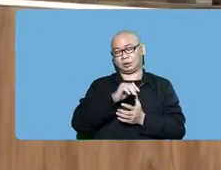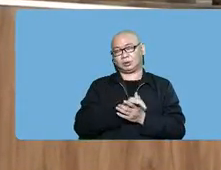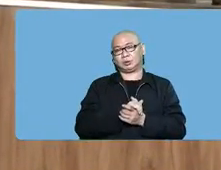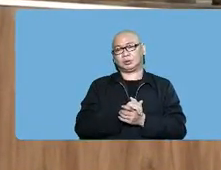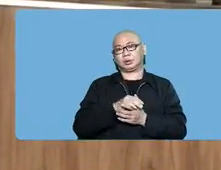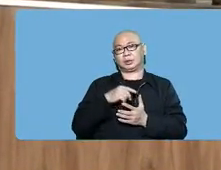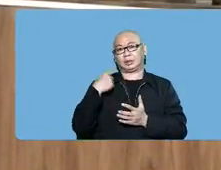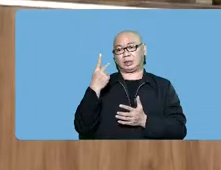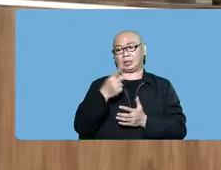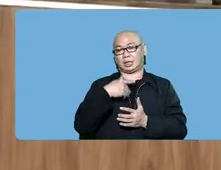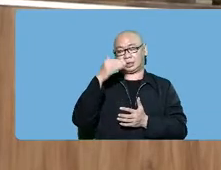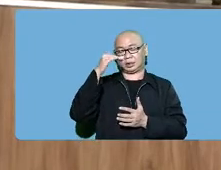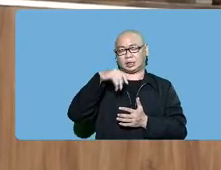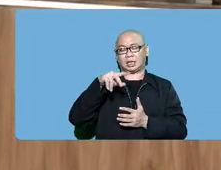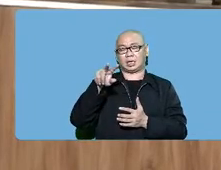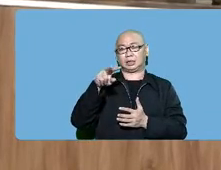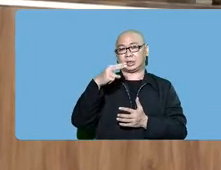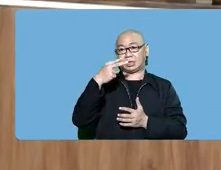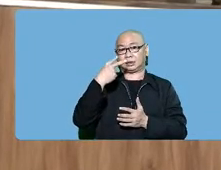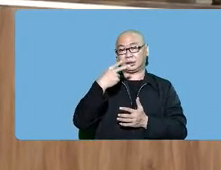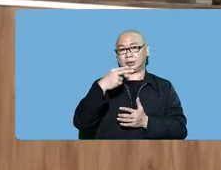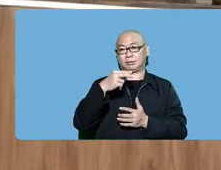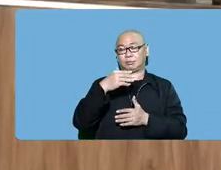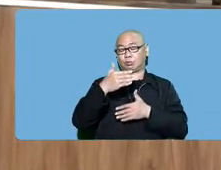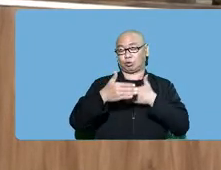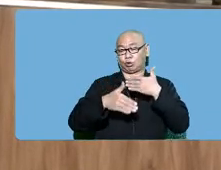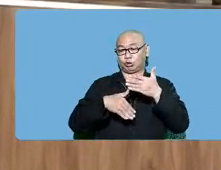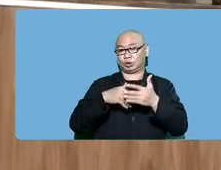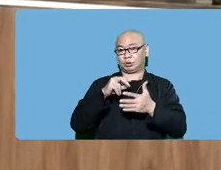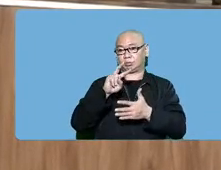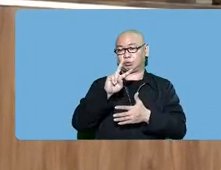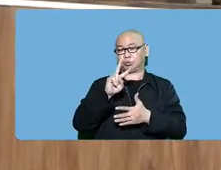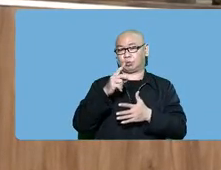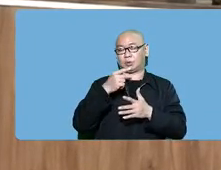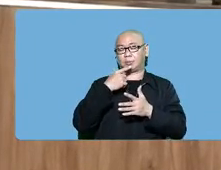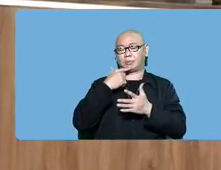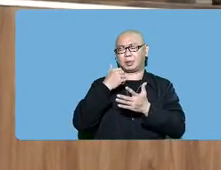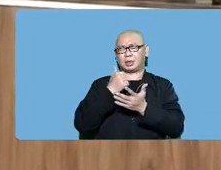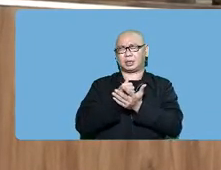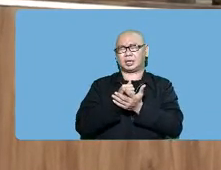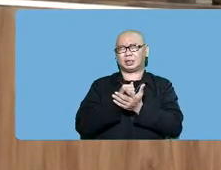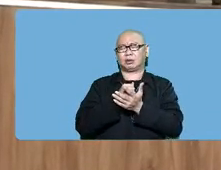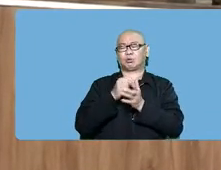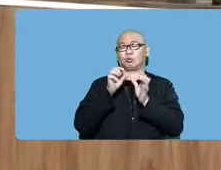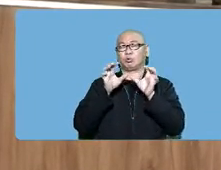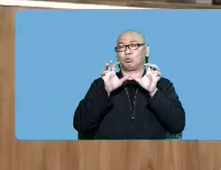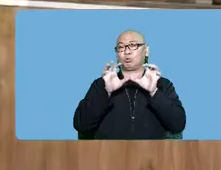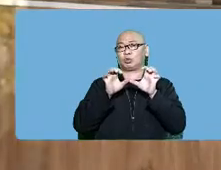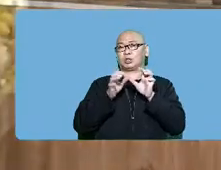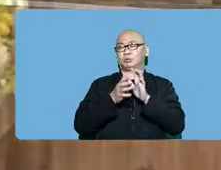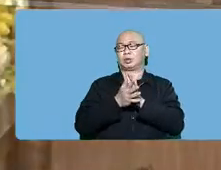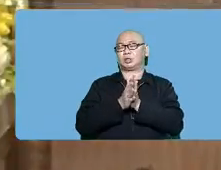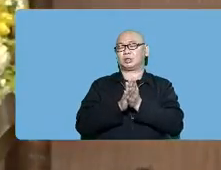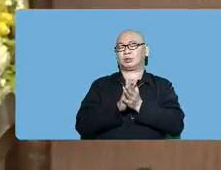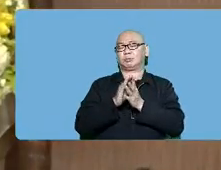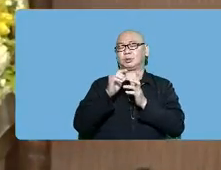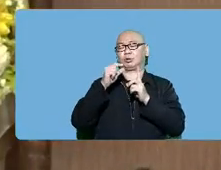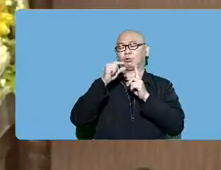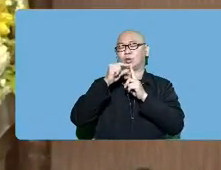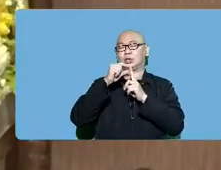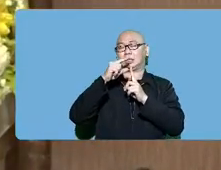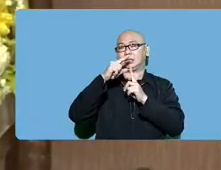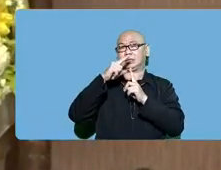yang hadir di sini adalah saksi proses transformasi penting UNES menjadi perguruan tinggi negeri berbadan